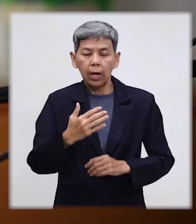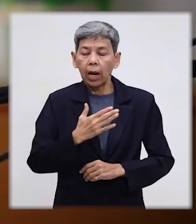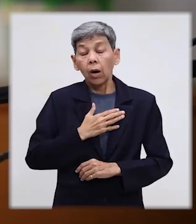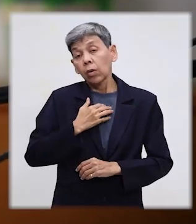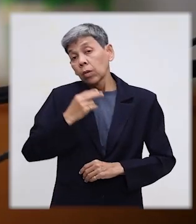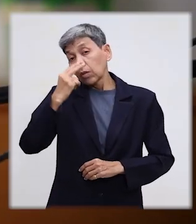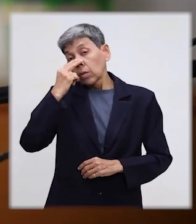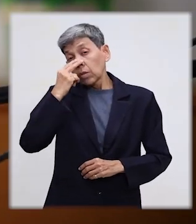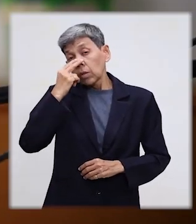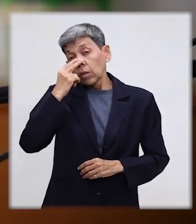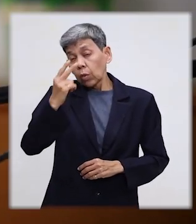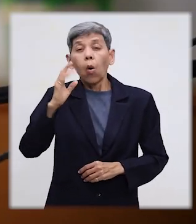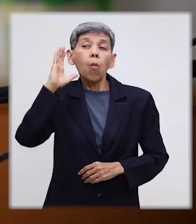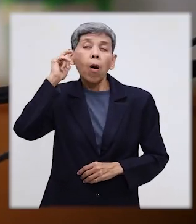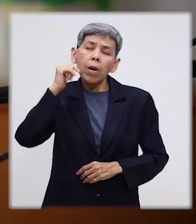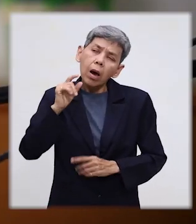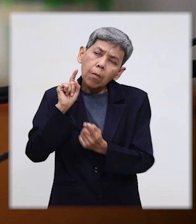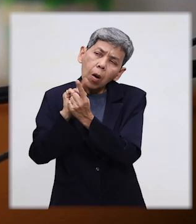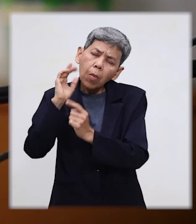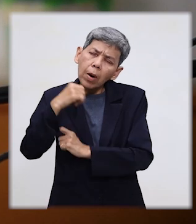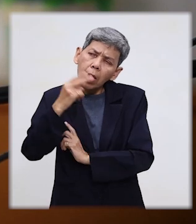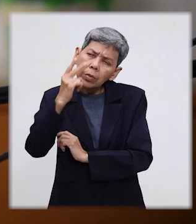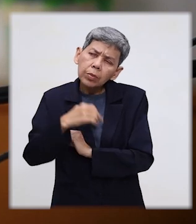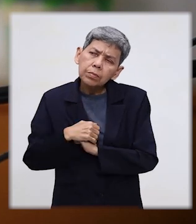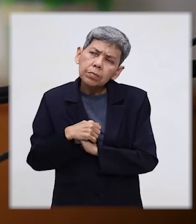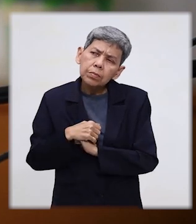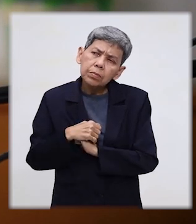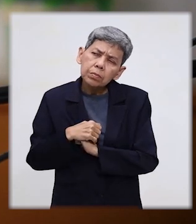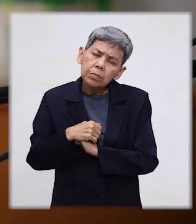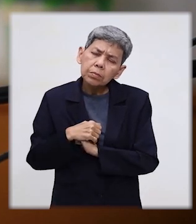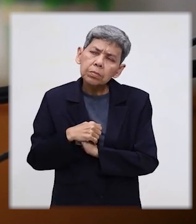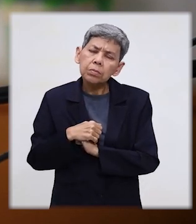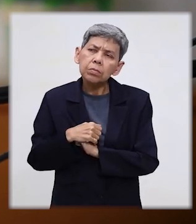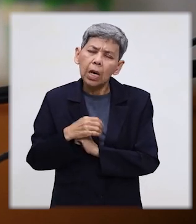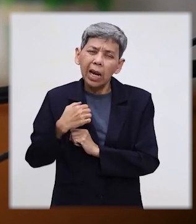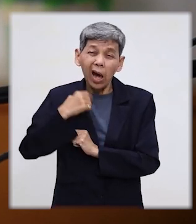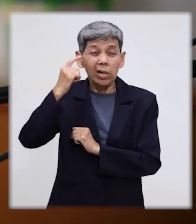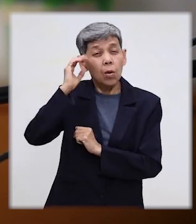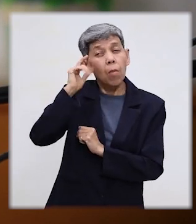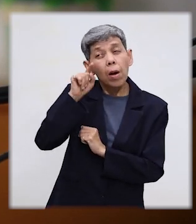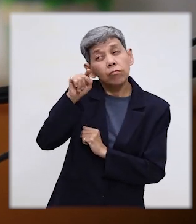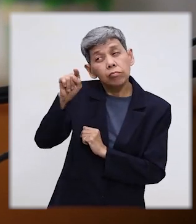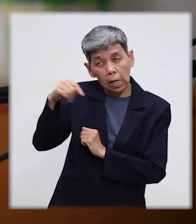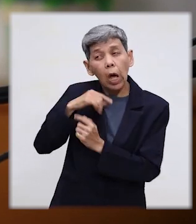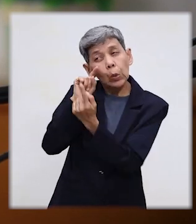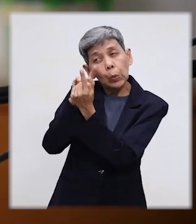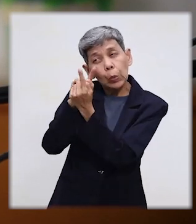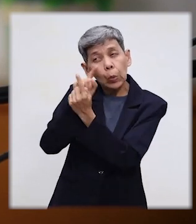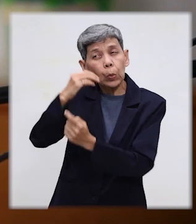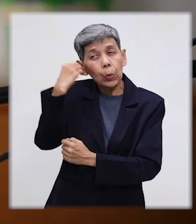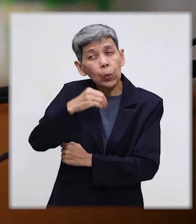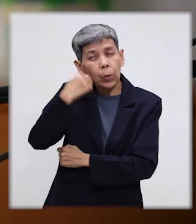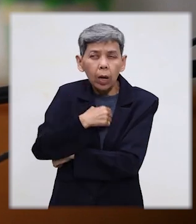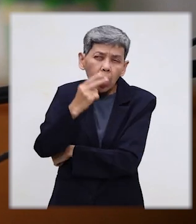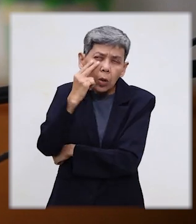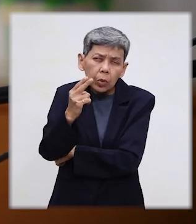ไปดูคุณพ่อคุณแม่ตัวเองก็แบบคนที่เราคิดว่าเรารู้จักเขาดีที่สุดเนี่ยแต่